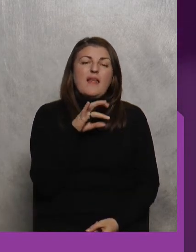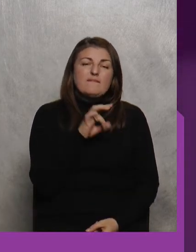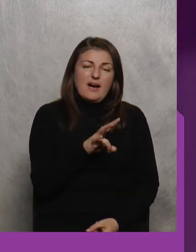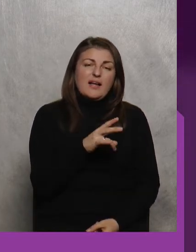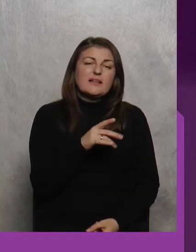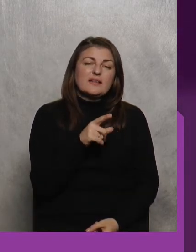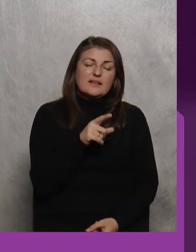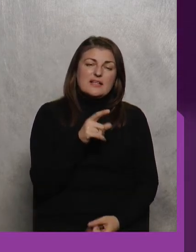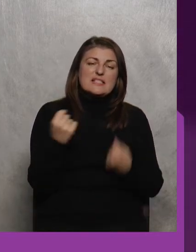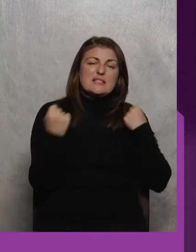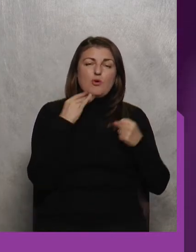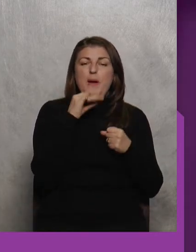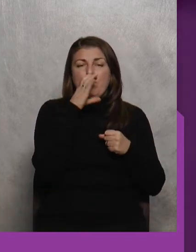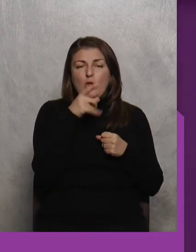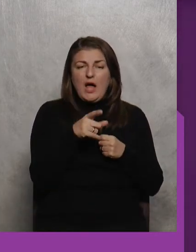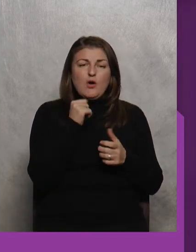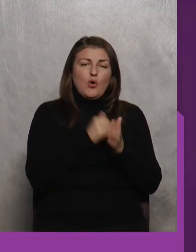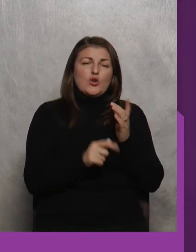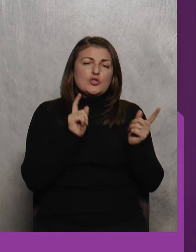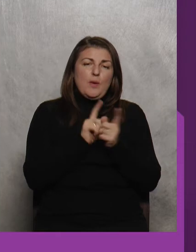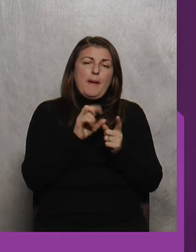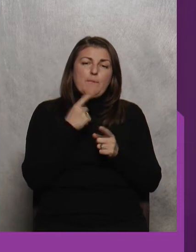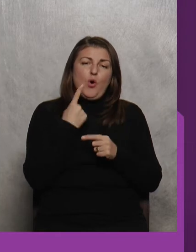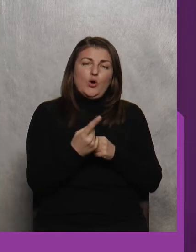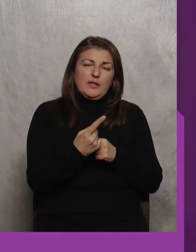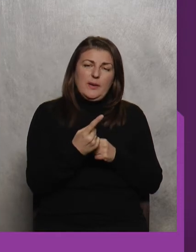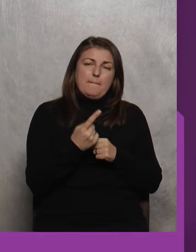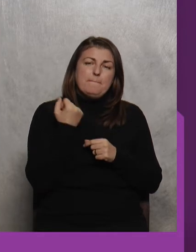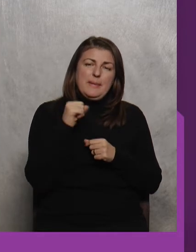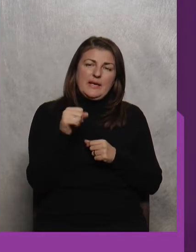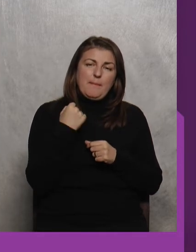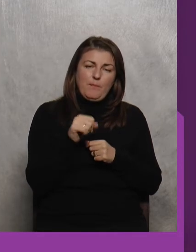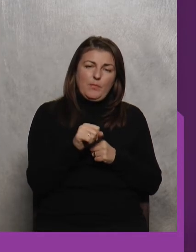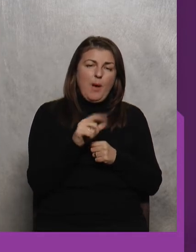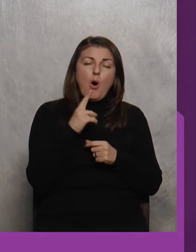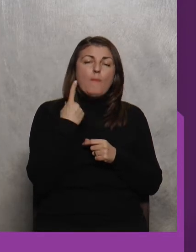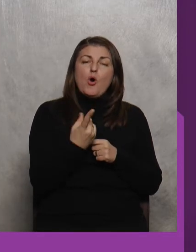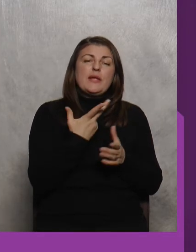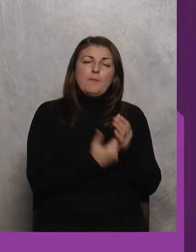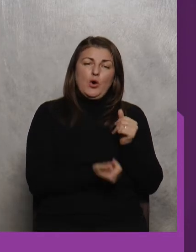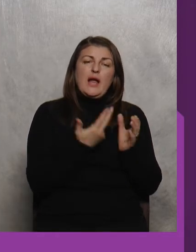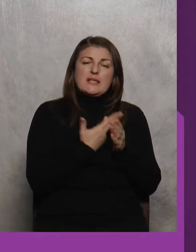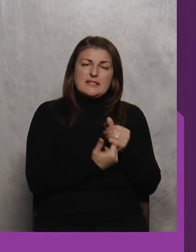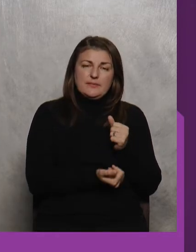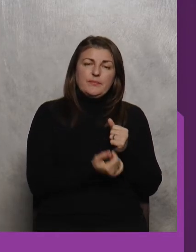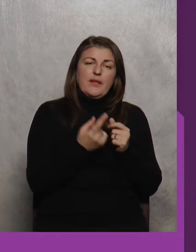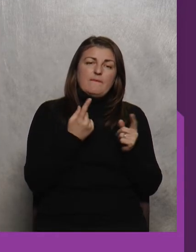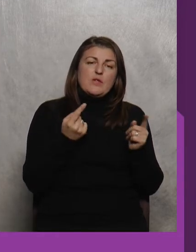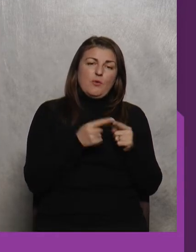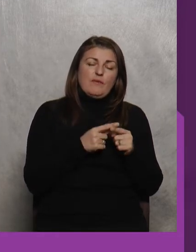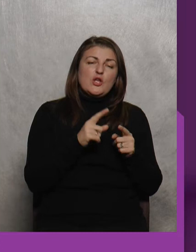Жамешвілі, спортсмена з Болгарії, в кожного суперника по одній... Перемозі, так? По одній поразці. По одній поразці, по одній поразці,